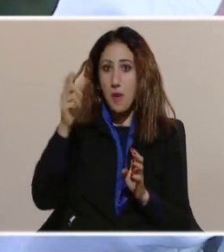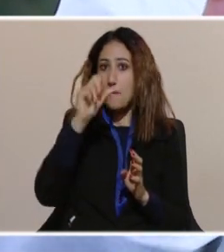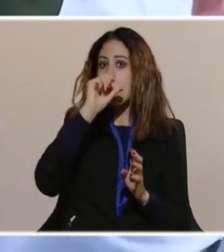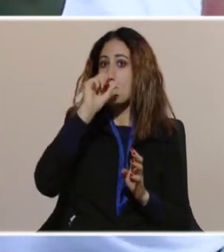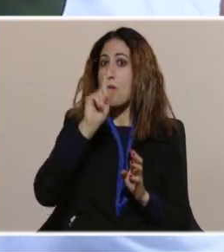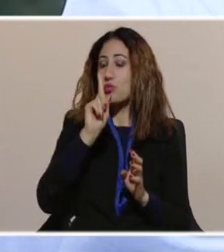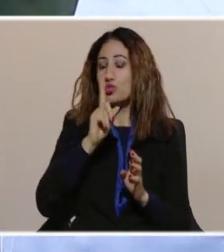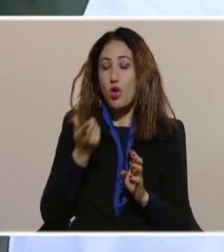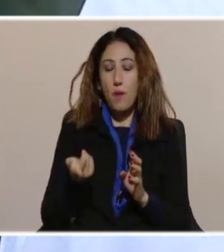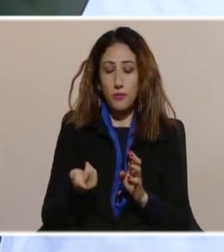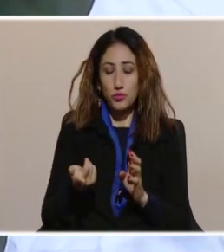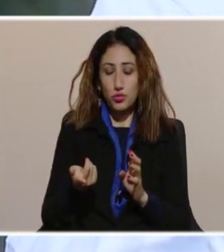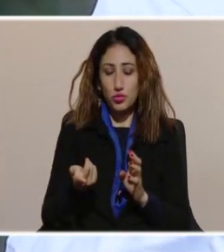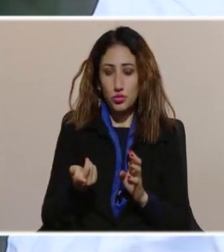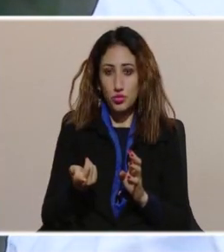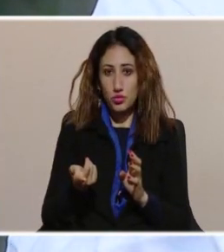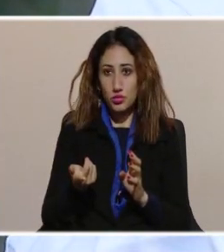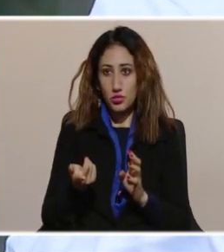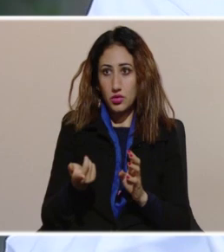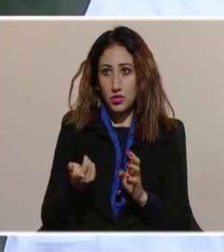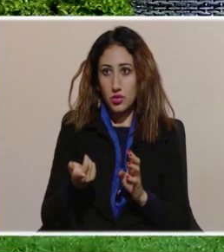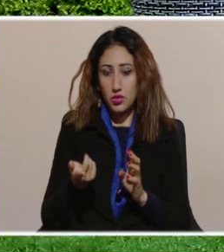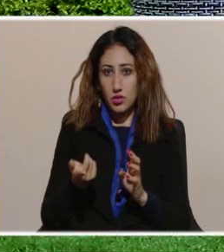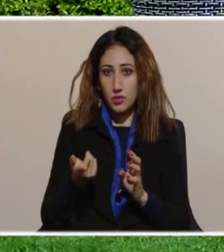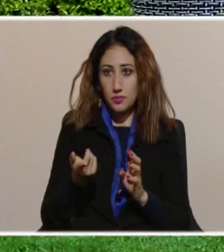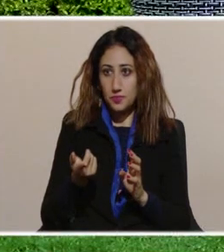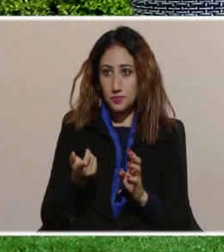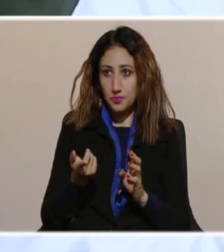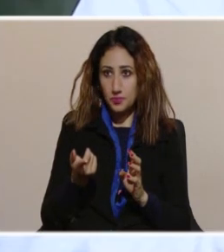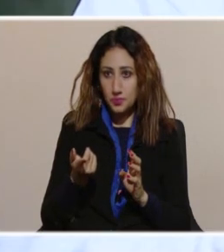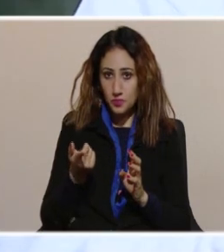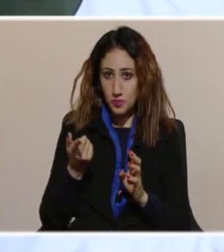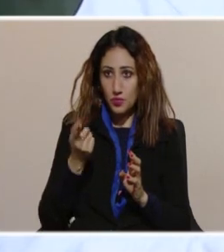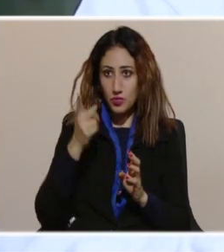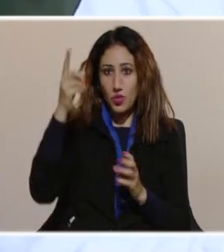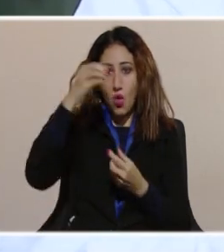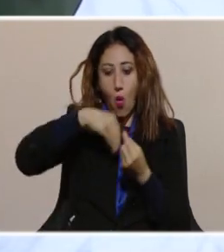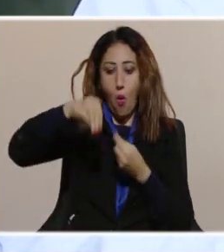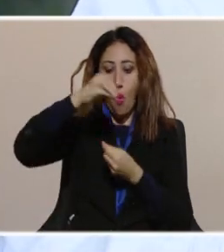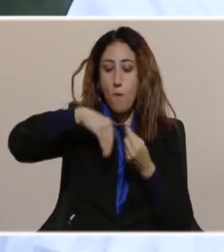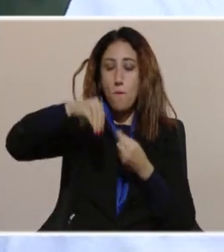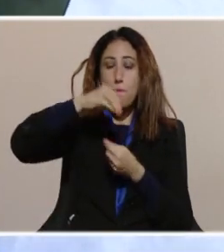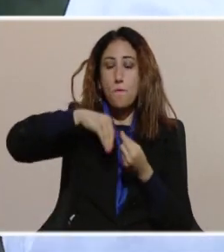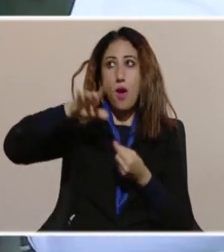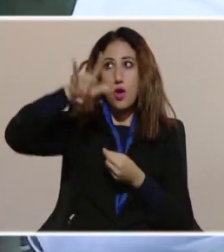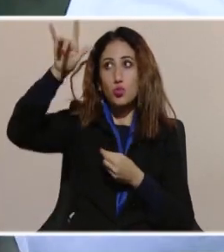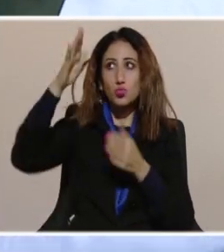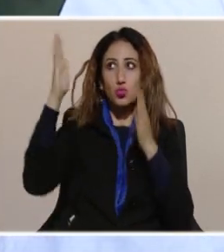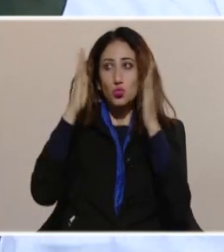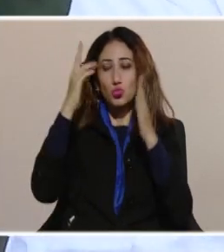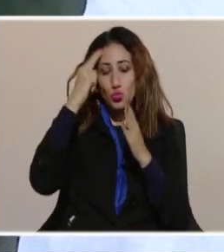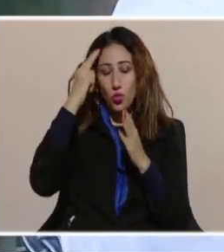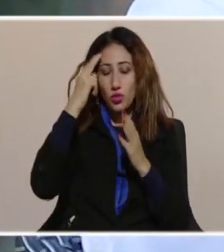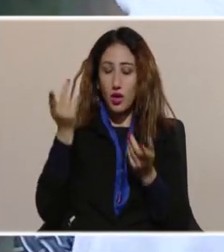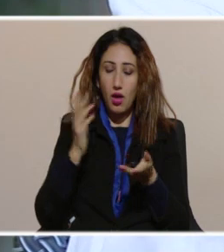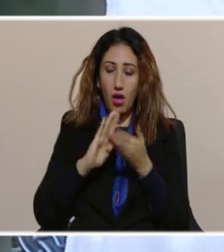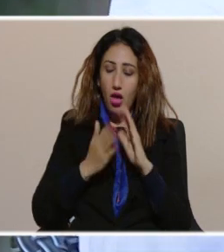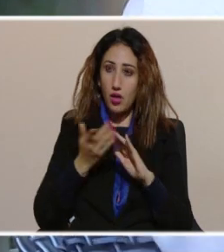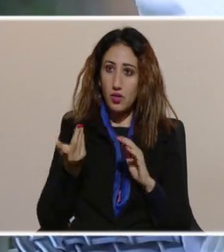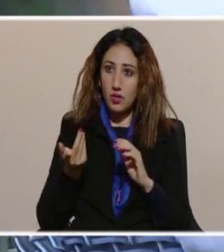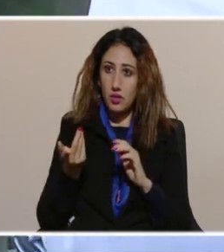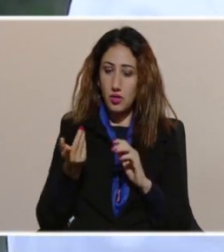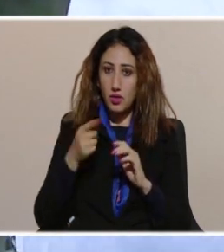فؤاد حامد مراته محجبه كمان، ده كان طالع عمره، بالظبط. وفي جمله فظيعه